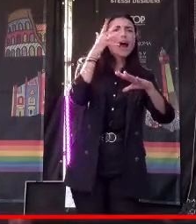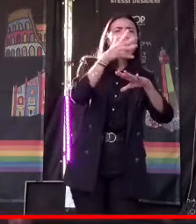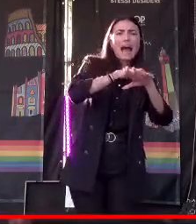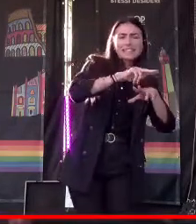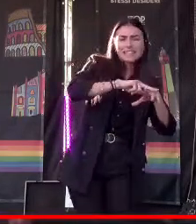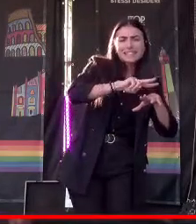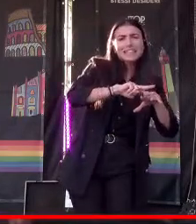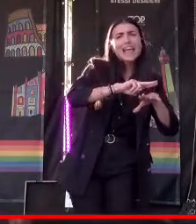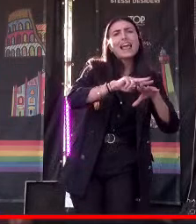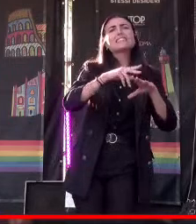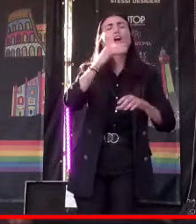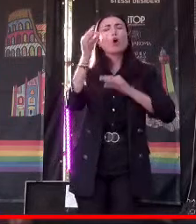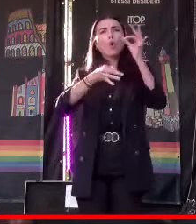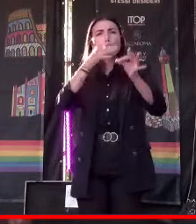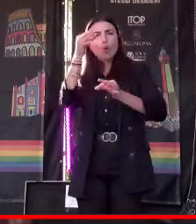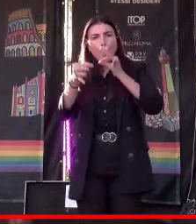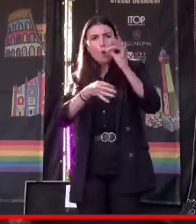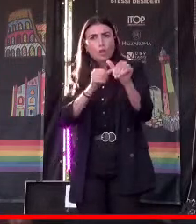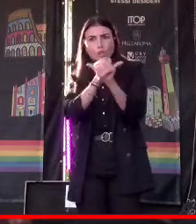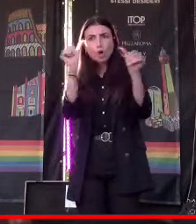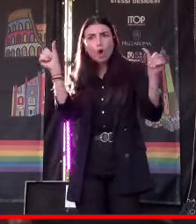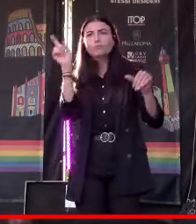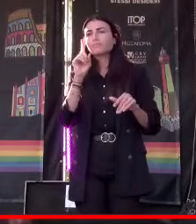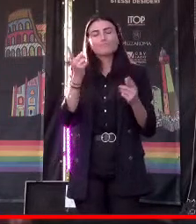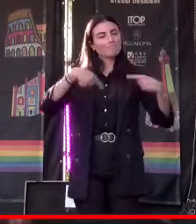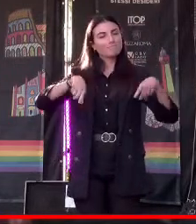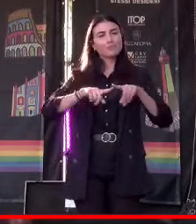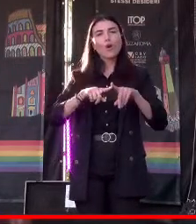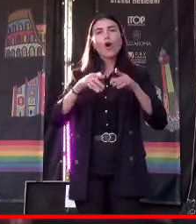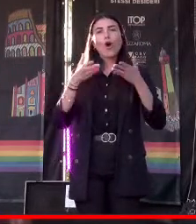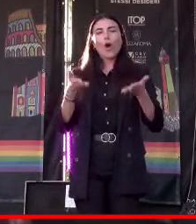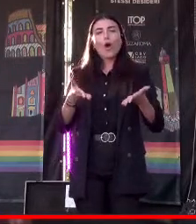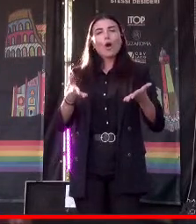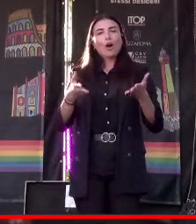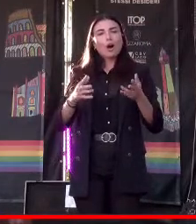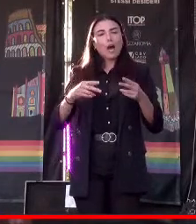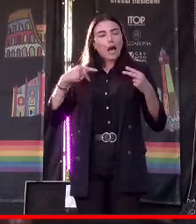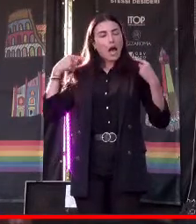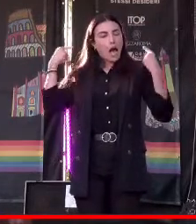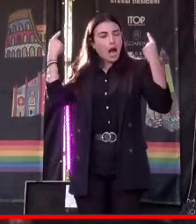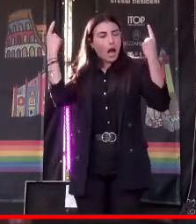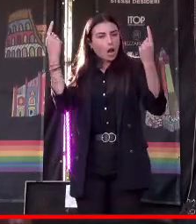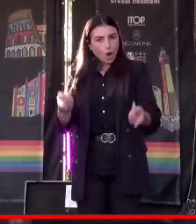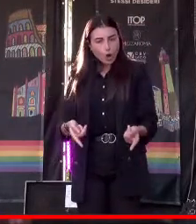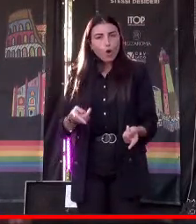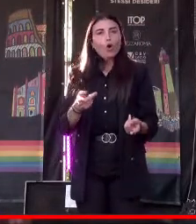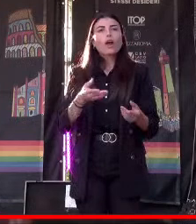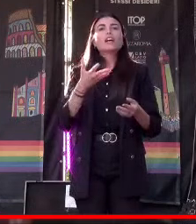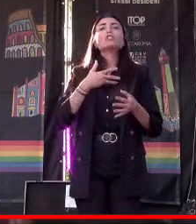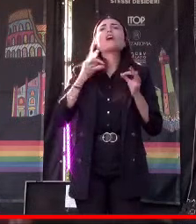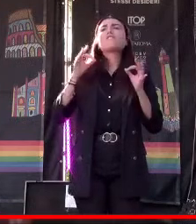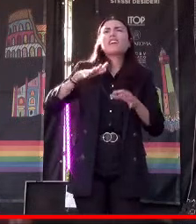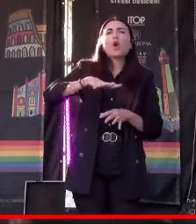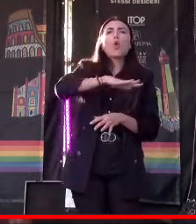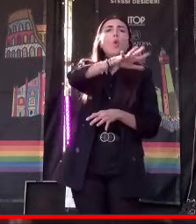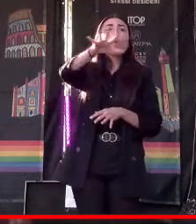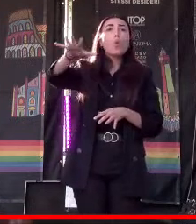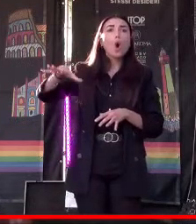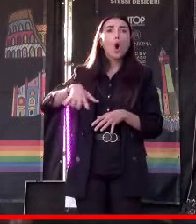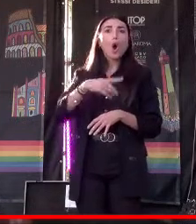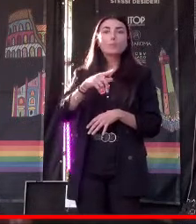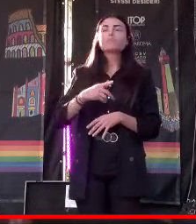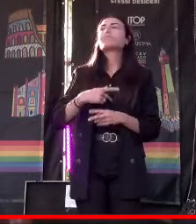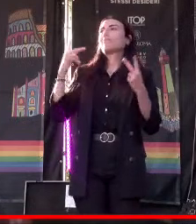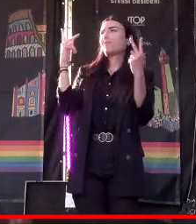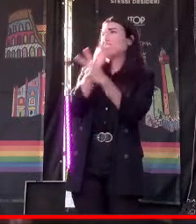a raccontare, siamo qui su questo palco per l'ennesima volta, perché poi ci sono dei luoghi, no, che cerchiamo di liberare prima degli